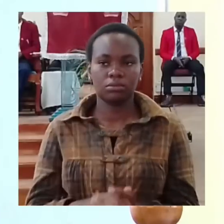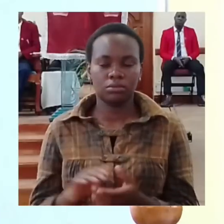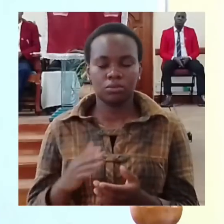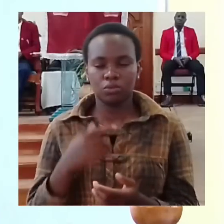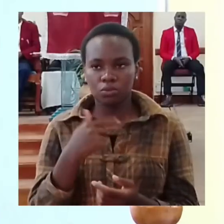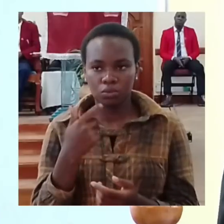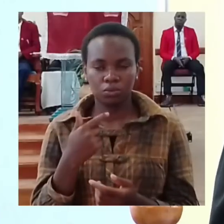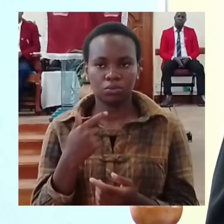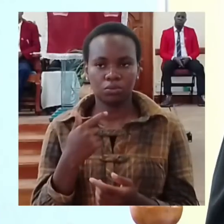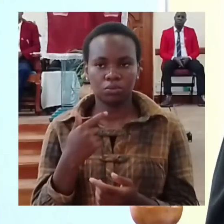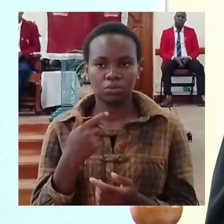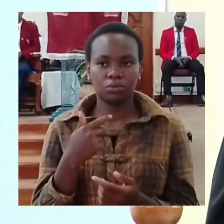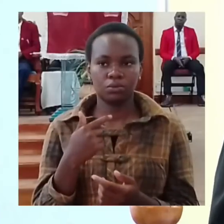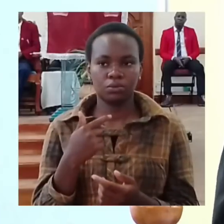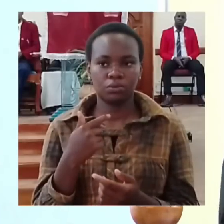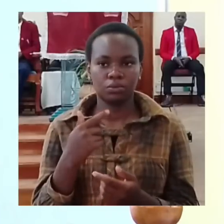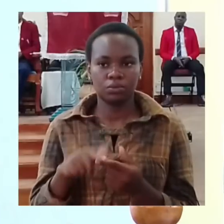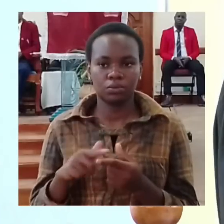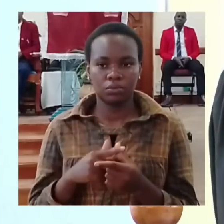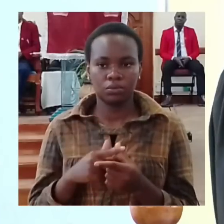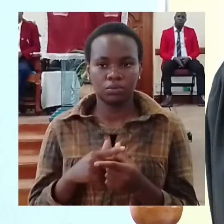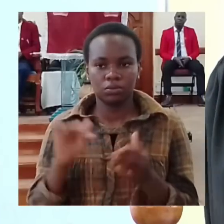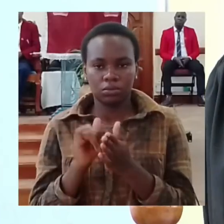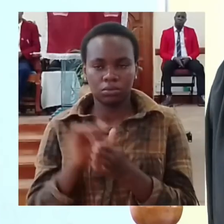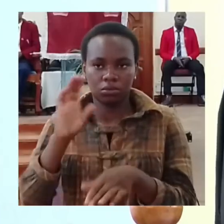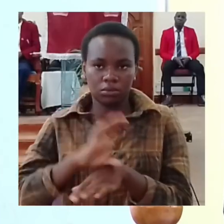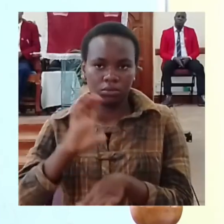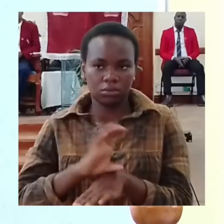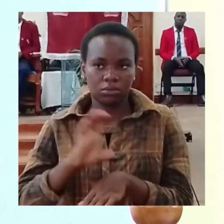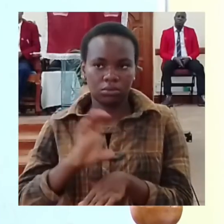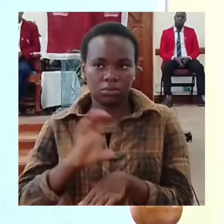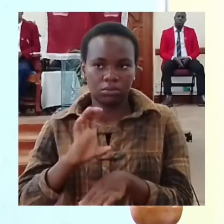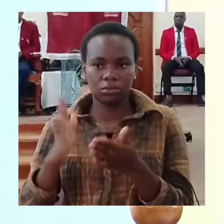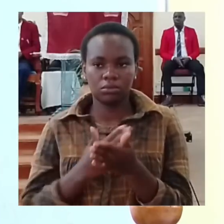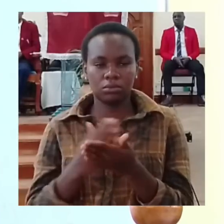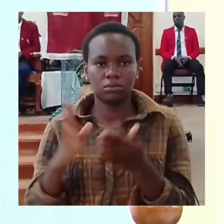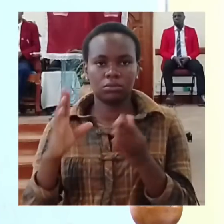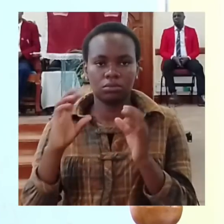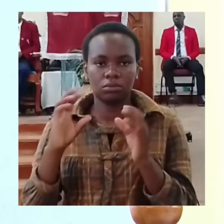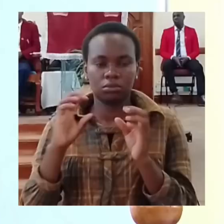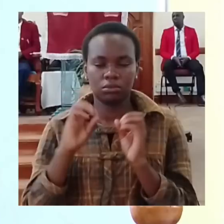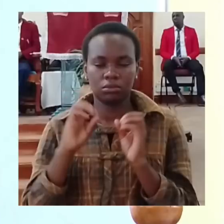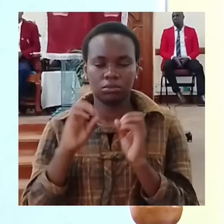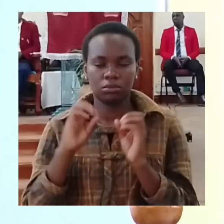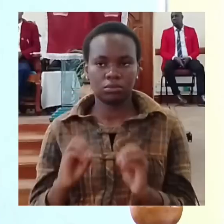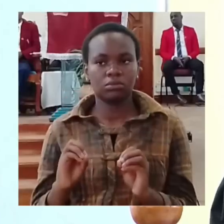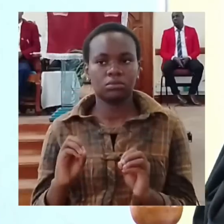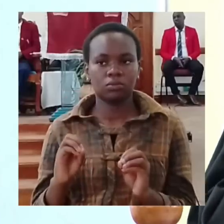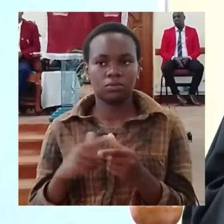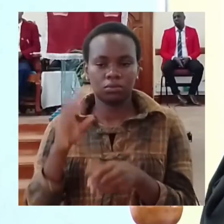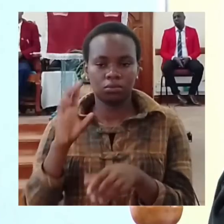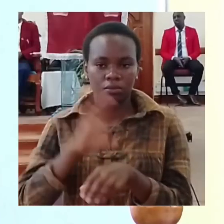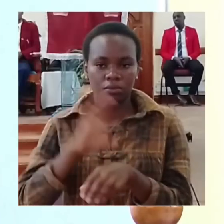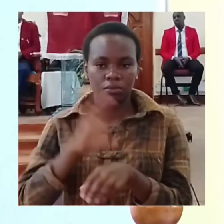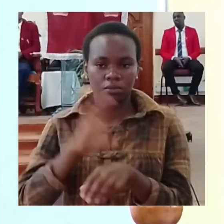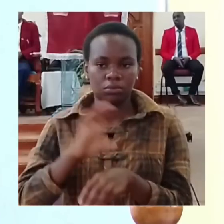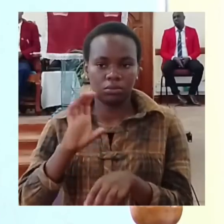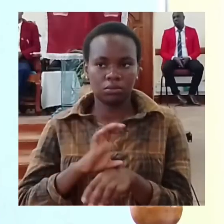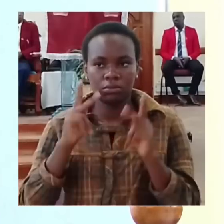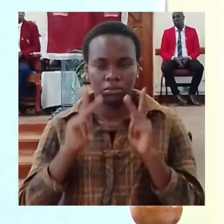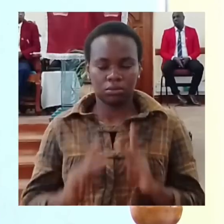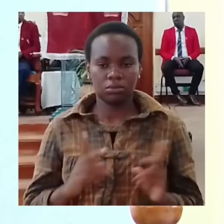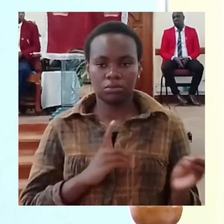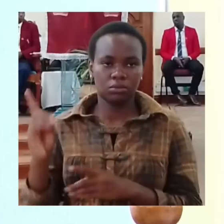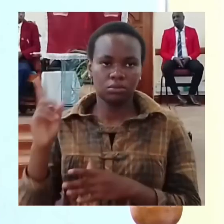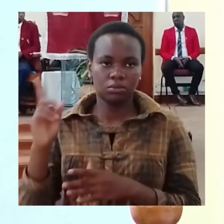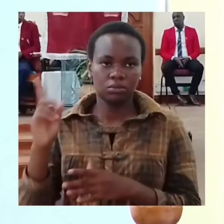Nũ ũcio? Nĩkĩ kanitha-inĩ gũtarainwo? Nĩkĩ kanitha-inĩ gũtarĩ na mũndũ wa gwĩka ũndũ